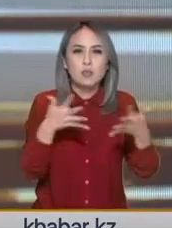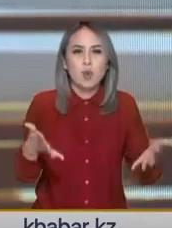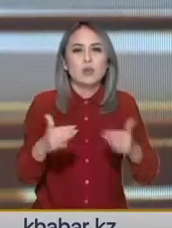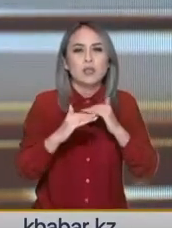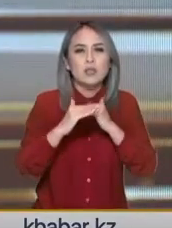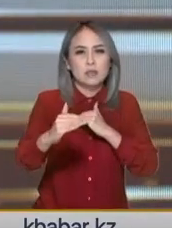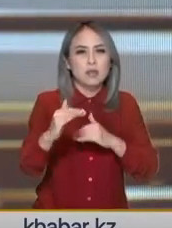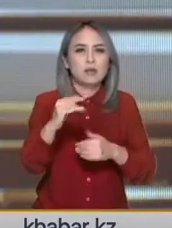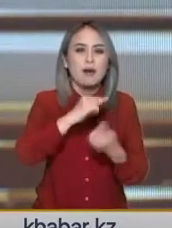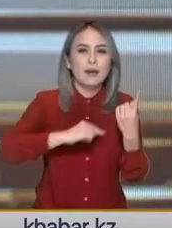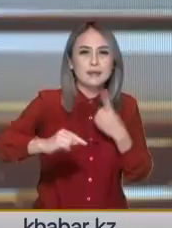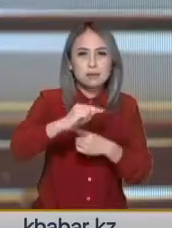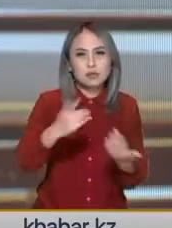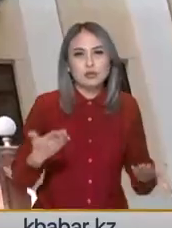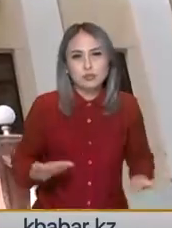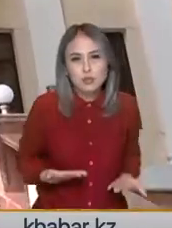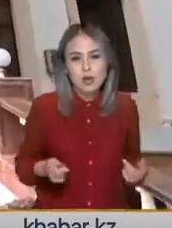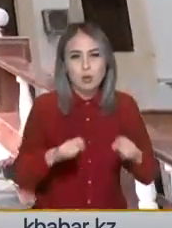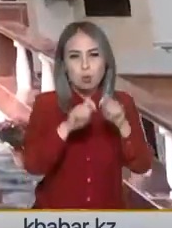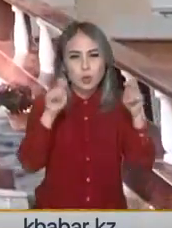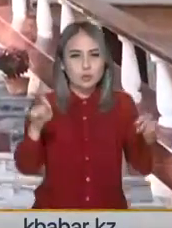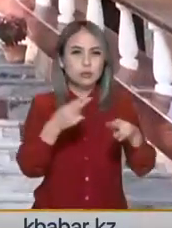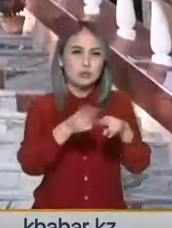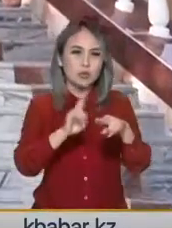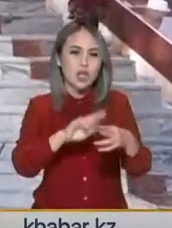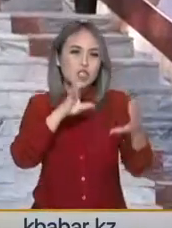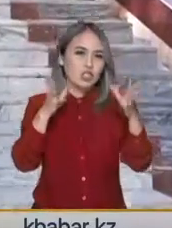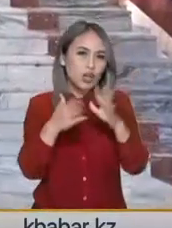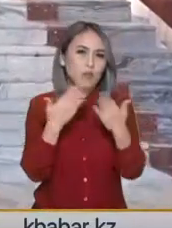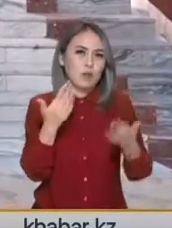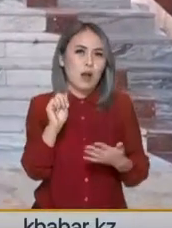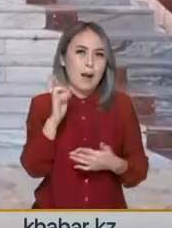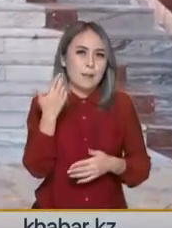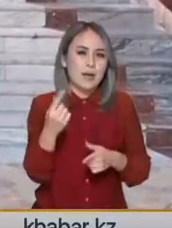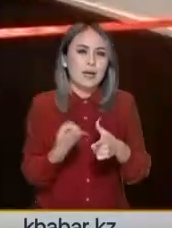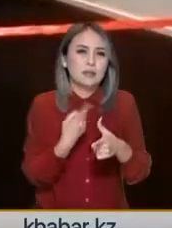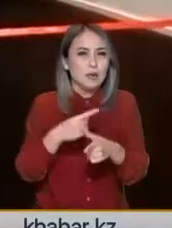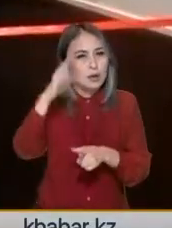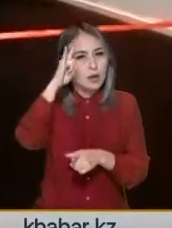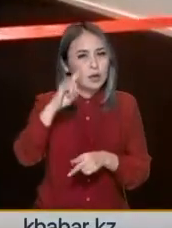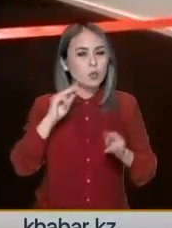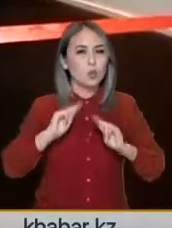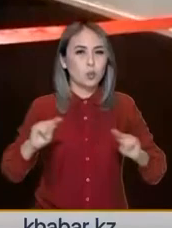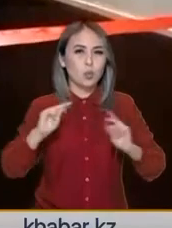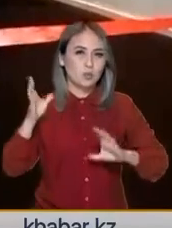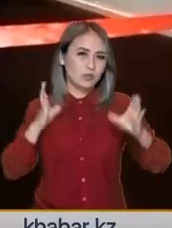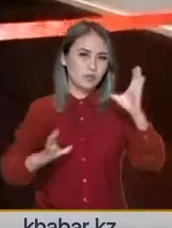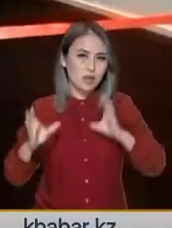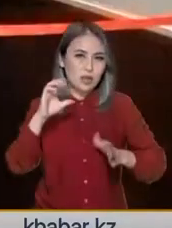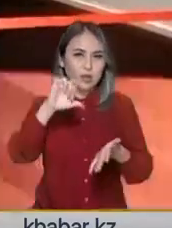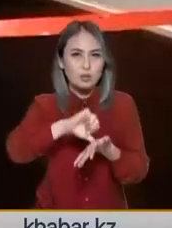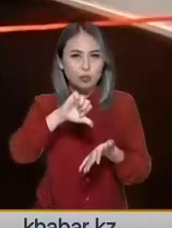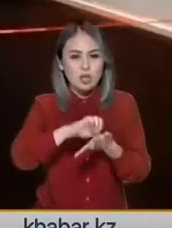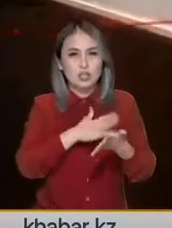етіп, отандастар қоры мен кәсіпкерлік құрылымдарды қолдау көрсетті. Жалпы бұл Абай атындағы қазақ педагогикалық